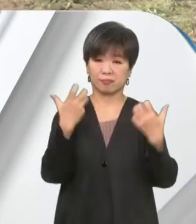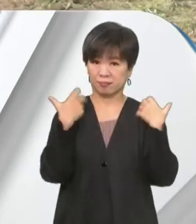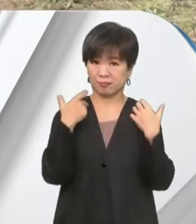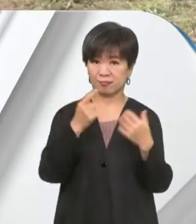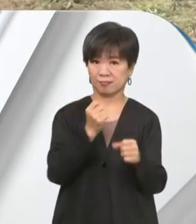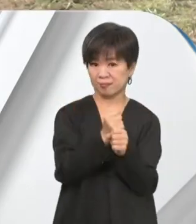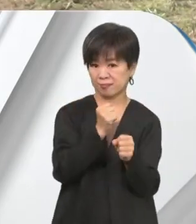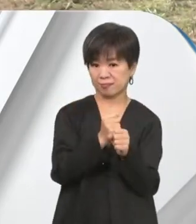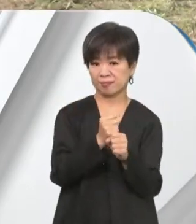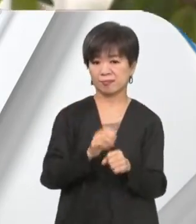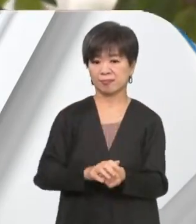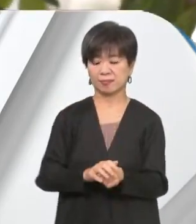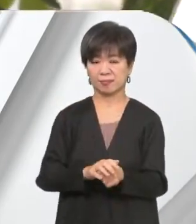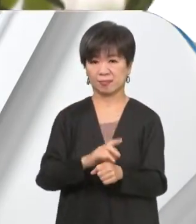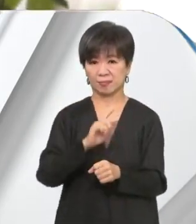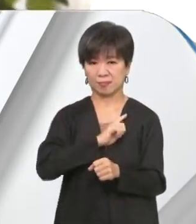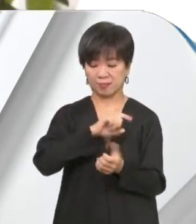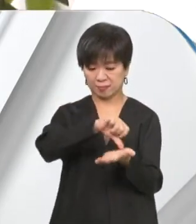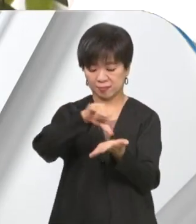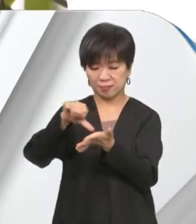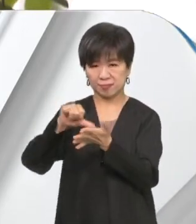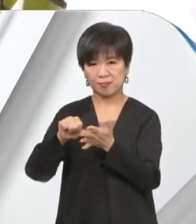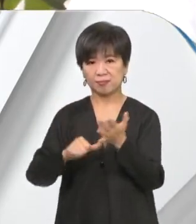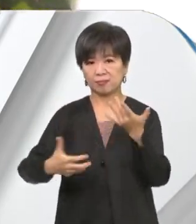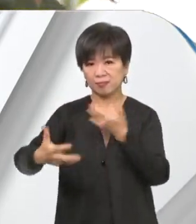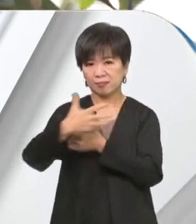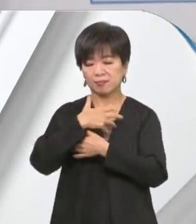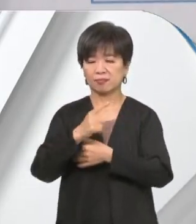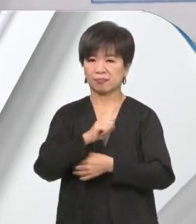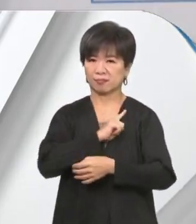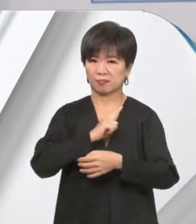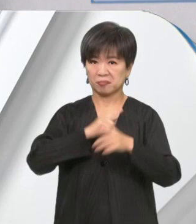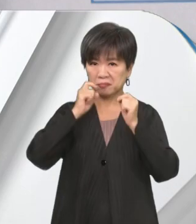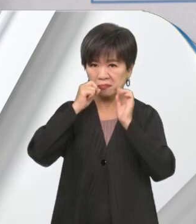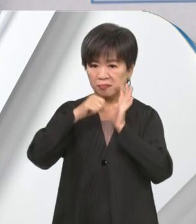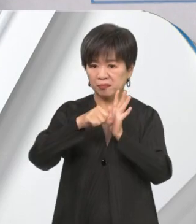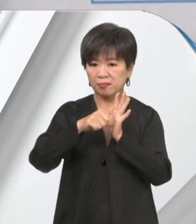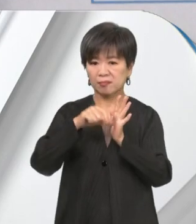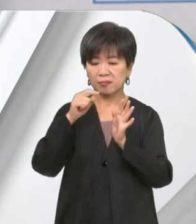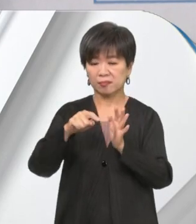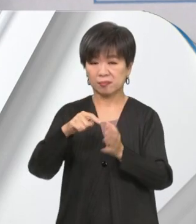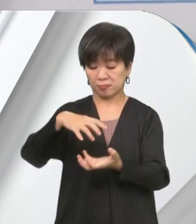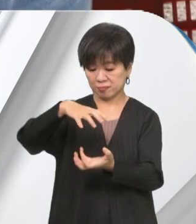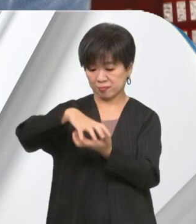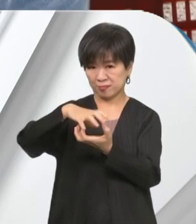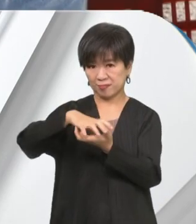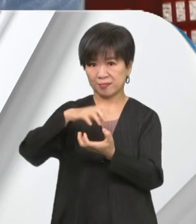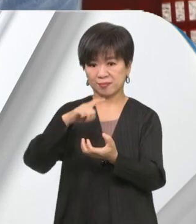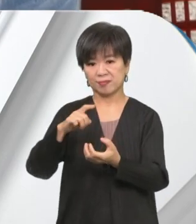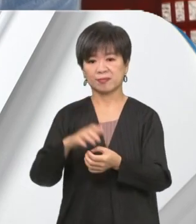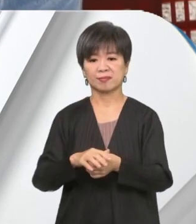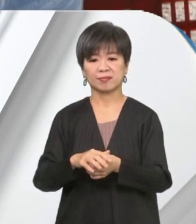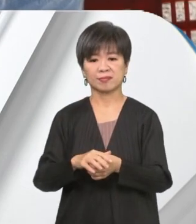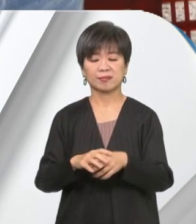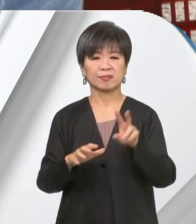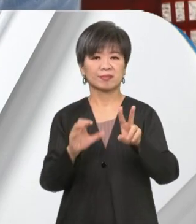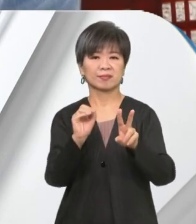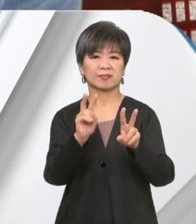概念。以用刺身刺手的初心刺创品牌所开发的玉荷包礼盒，完成一些二